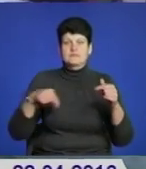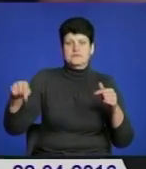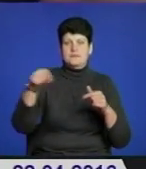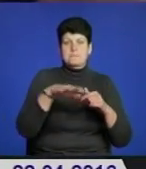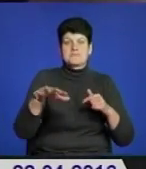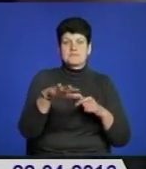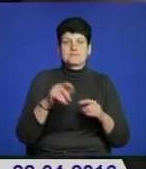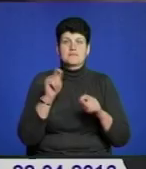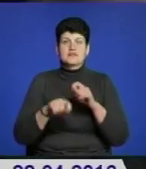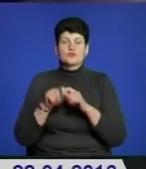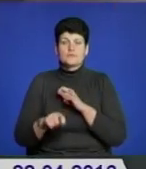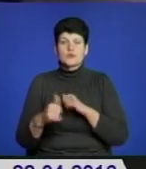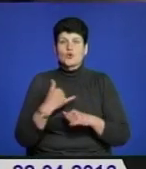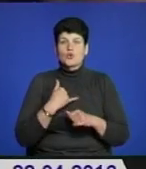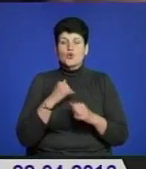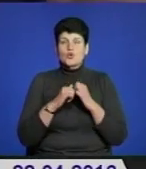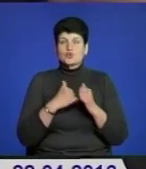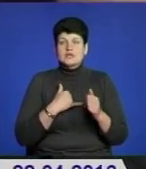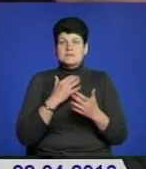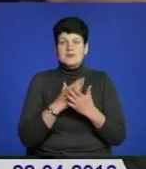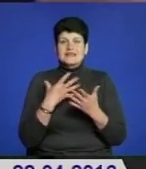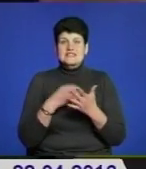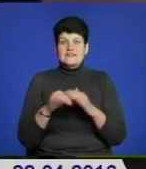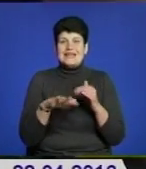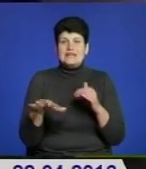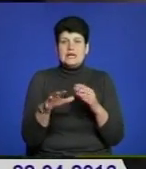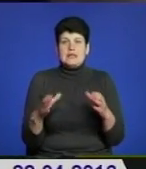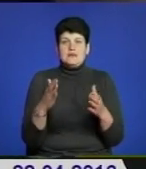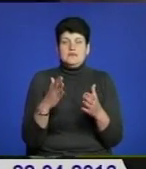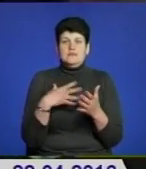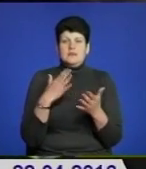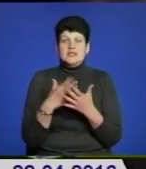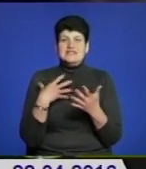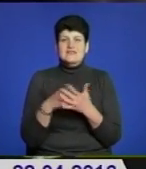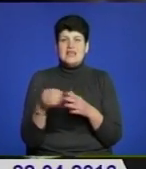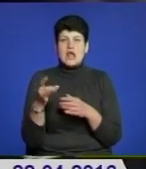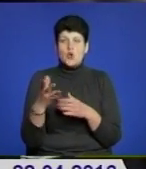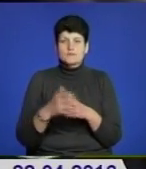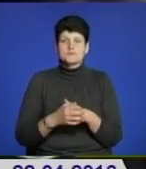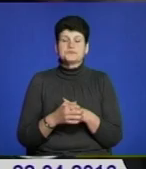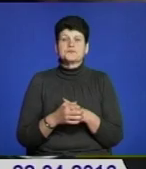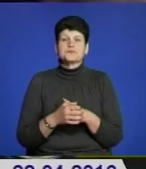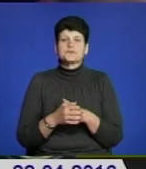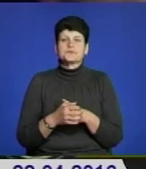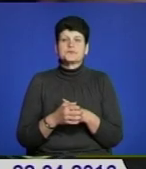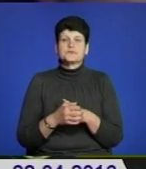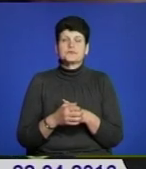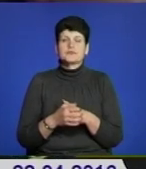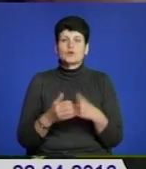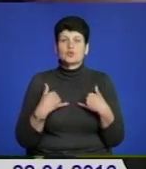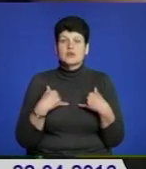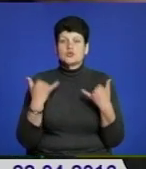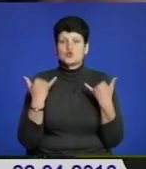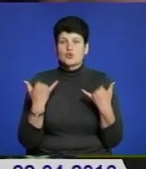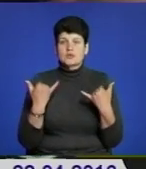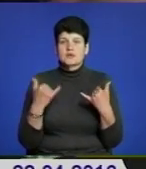патрулювання. Кожен у нас має свій квадрат, який охоплює певний район. У нас сьогодні